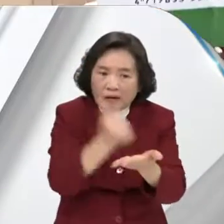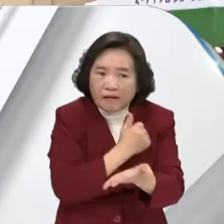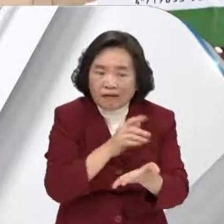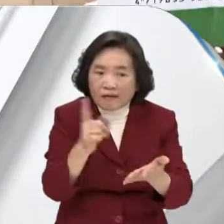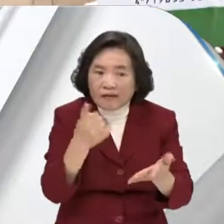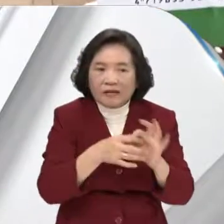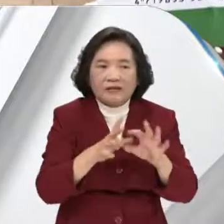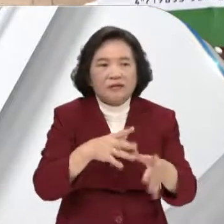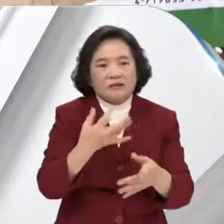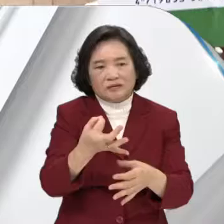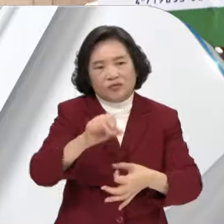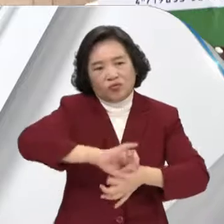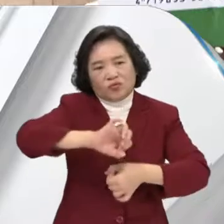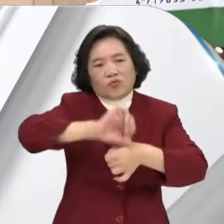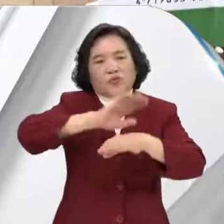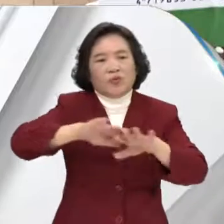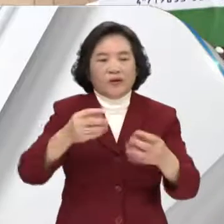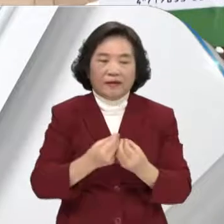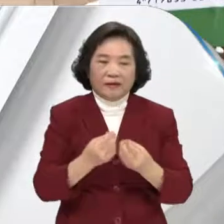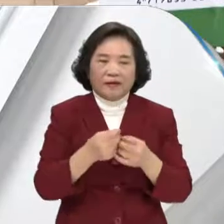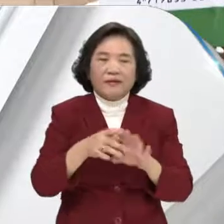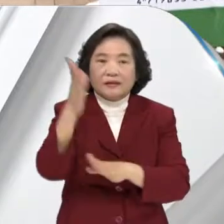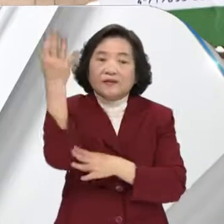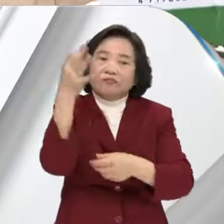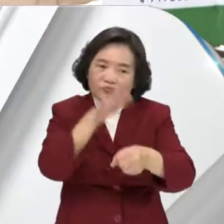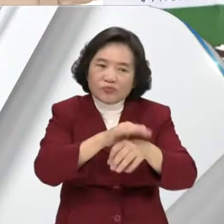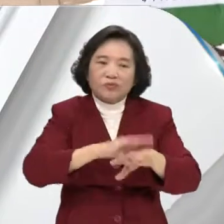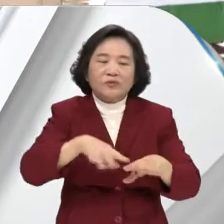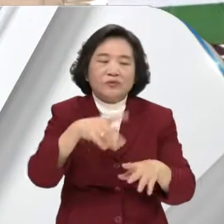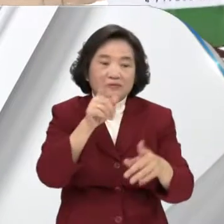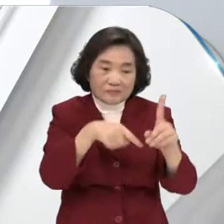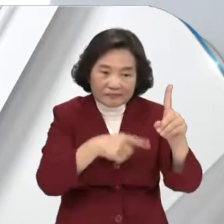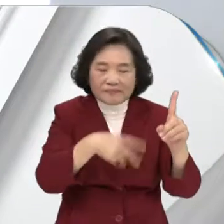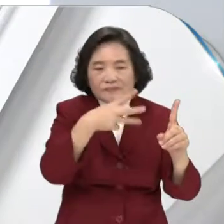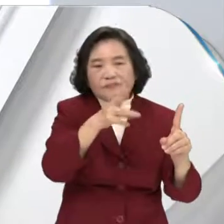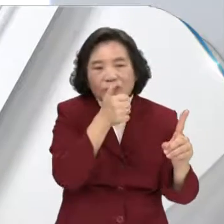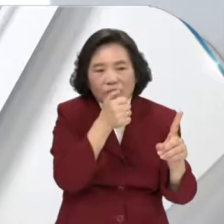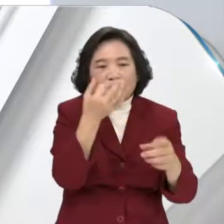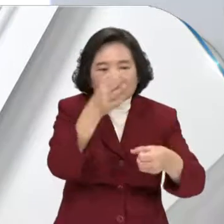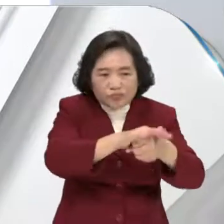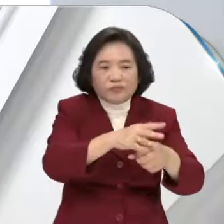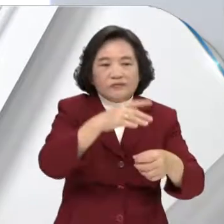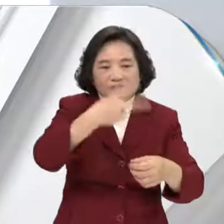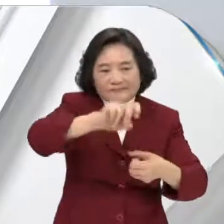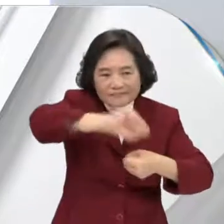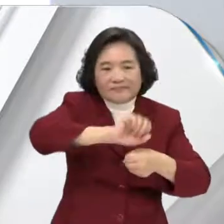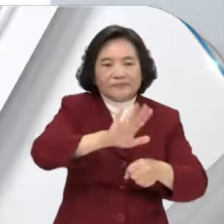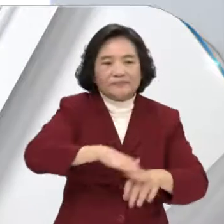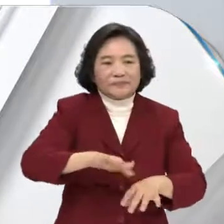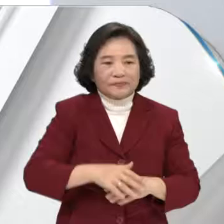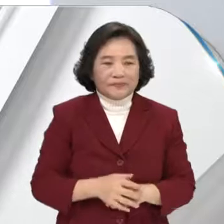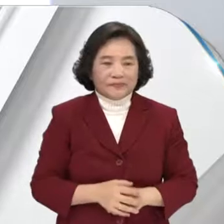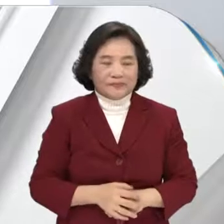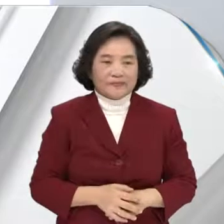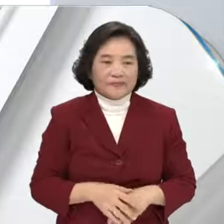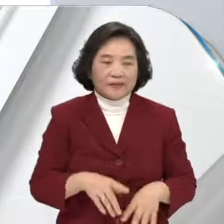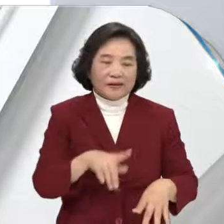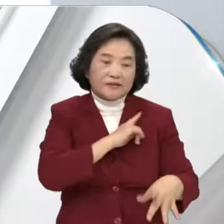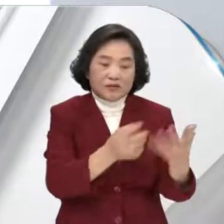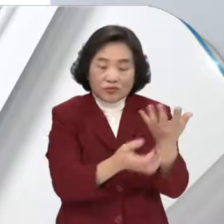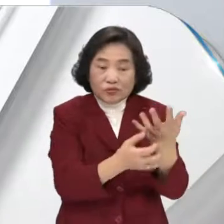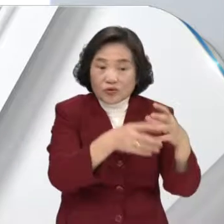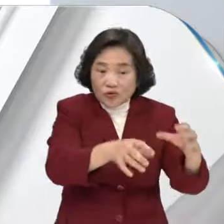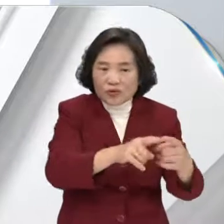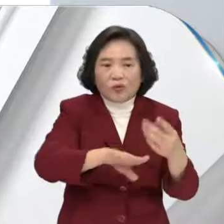用，而今年没有补助学生，一个人一餐3.5元。 午餐，我想各位大家知道，有自设厨房，也有外订餐